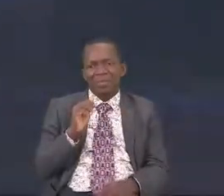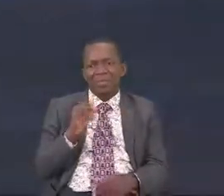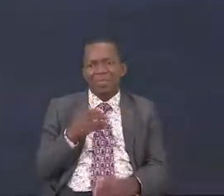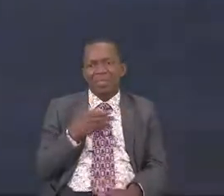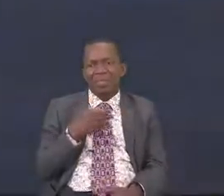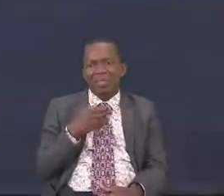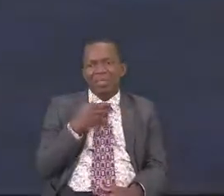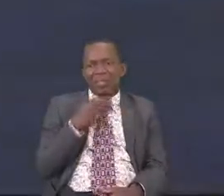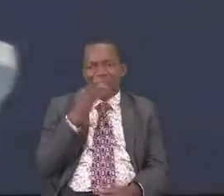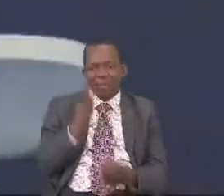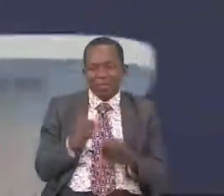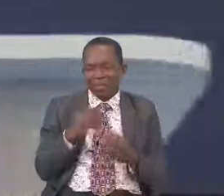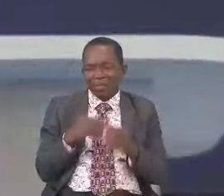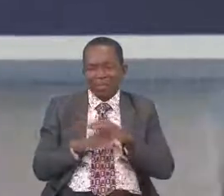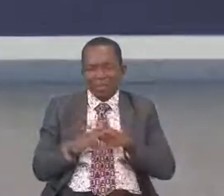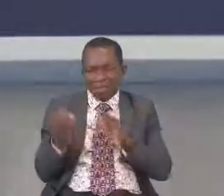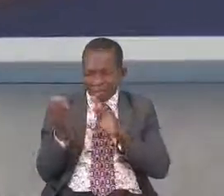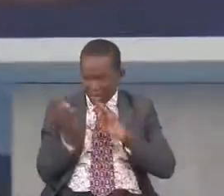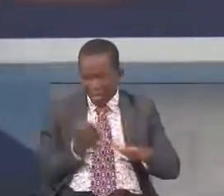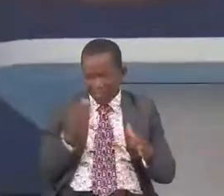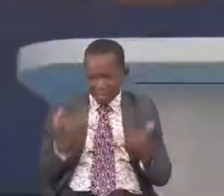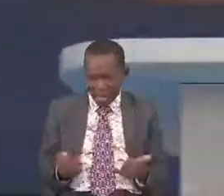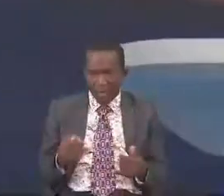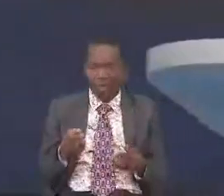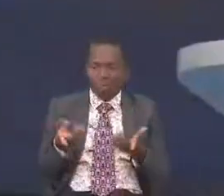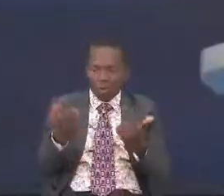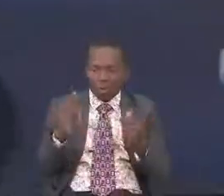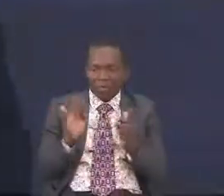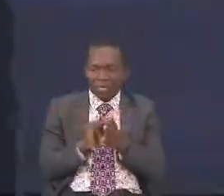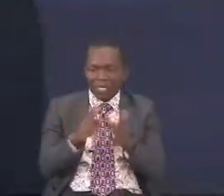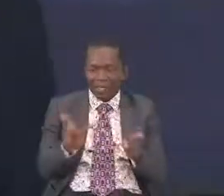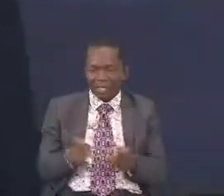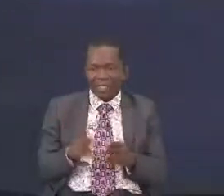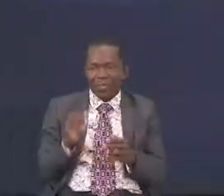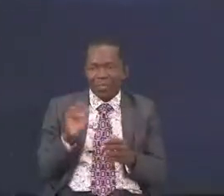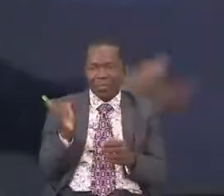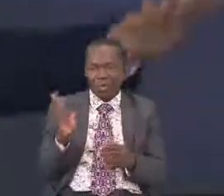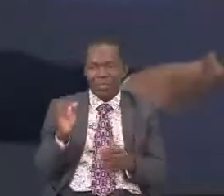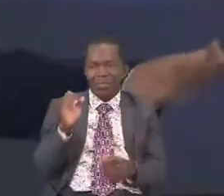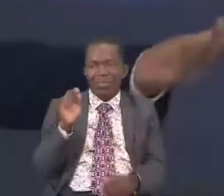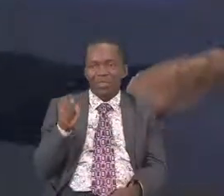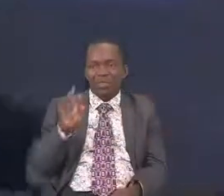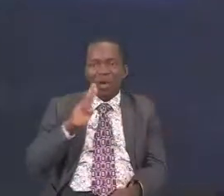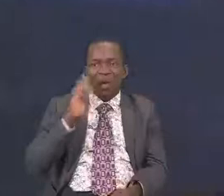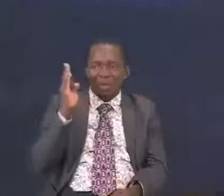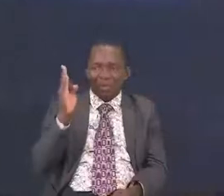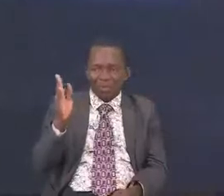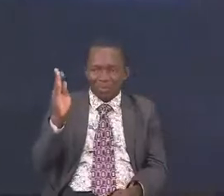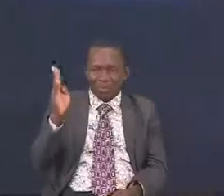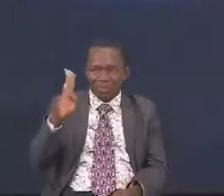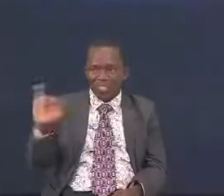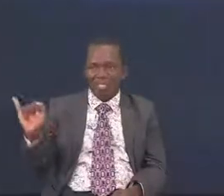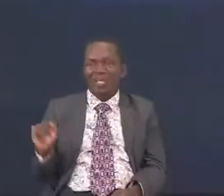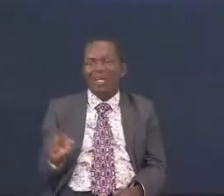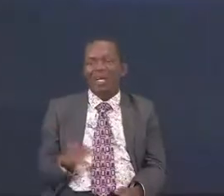Si tu ne veux pas, nous viendrons. Nous viendrons à la place publique du village. Et nous allons démontrer la